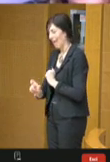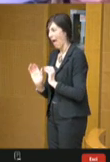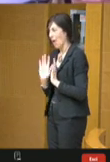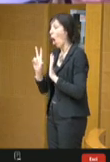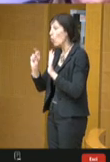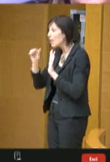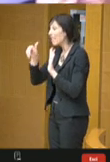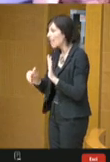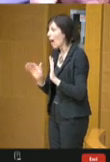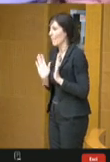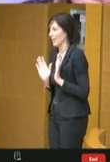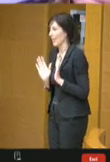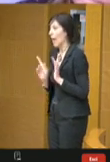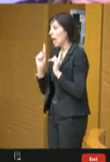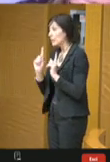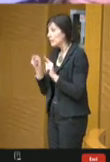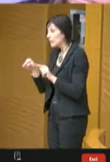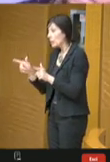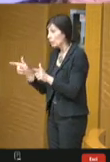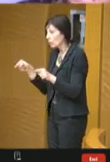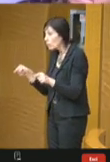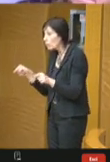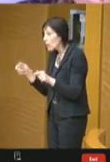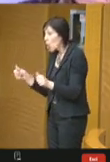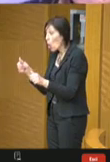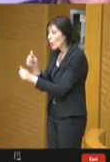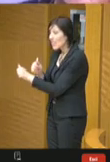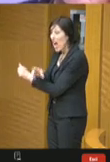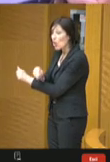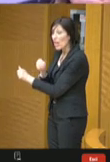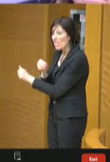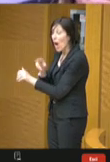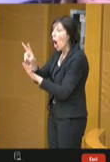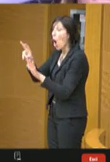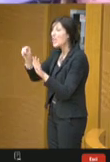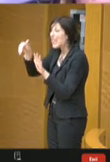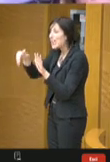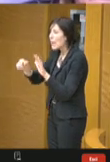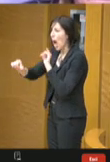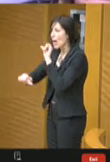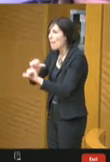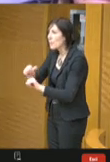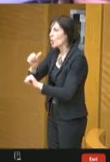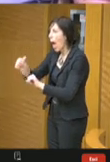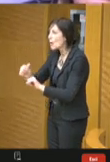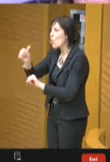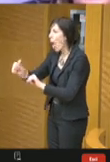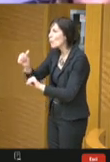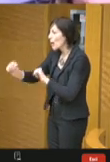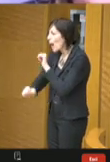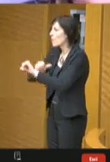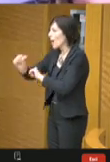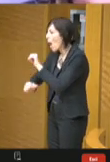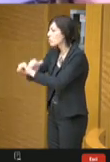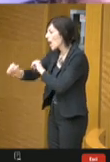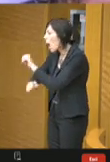in caso contrario significherebbero 80.000 cambiamenti ogni anno per